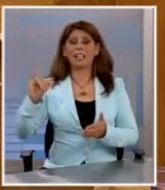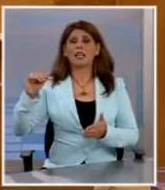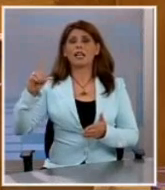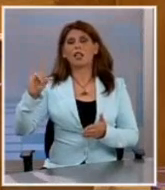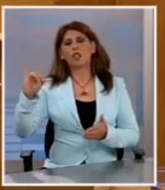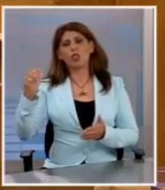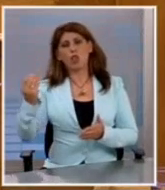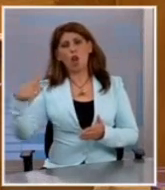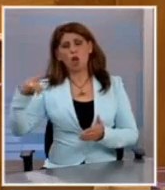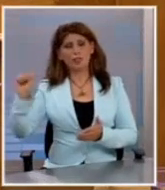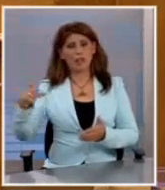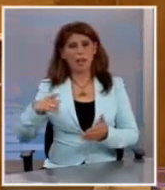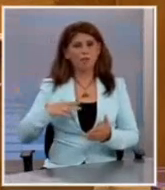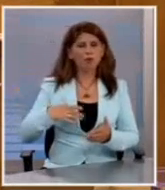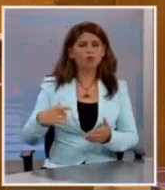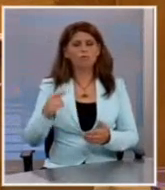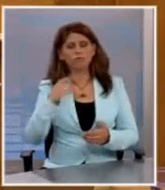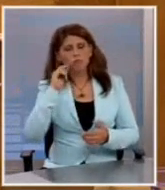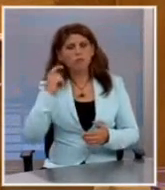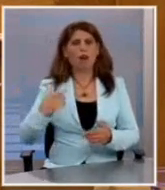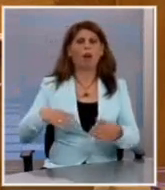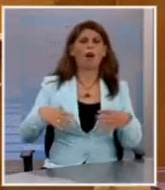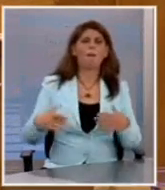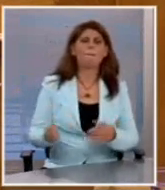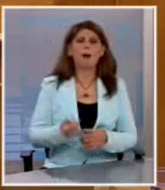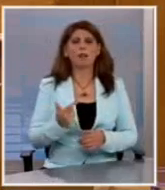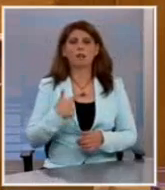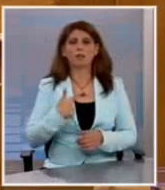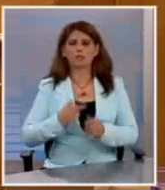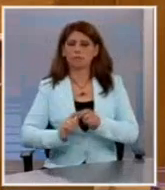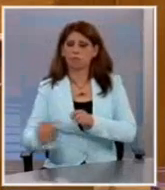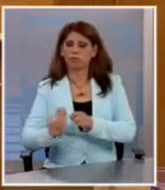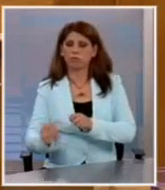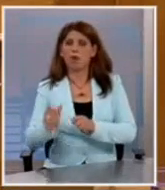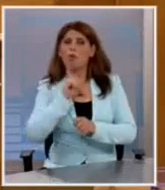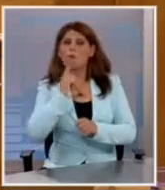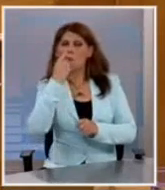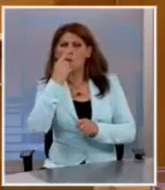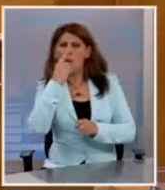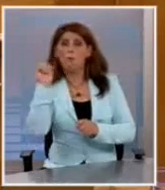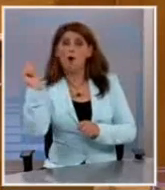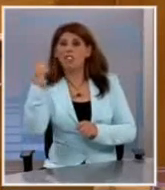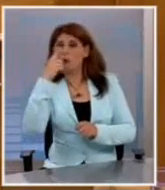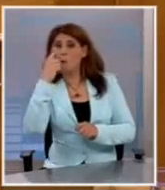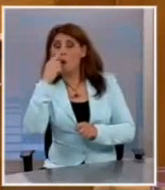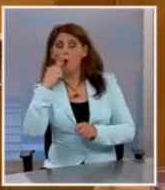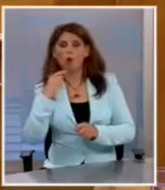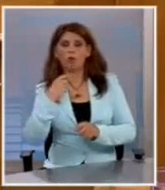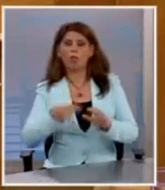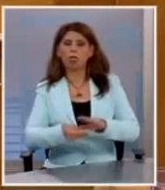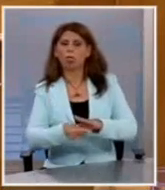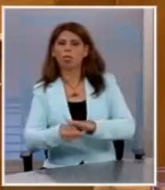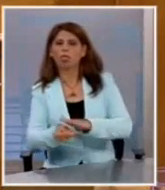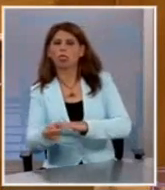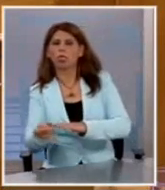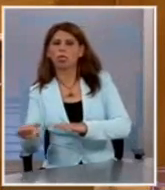Δραπετσόνας τα έπαιρνε ως φορνίδιο πολιτικό από τις τράπεζες για να δημιουργεί